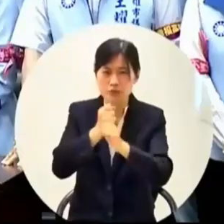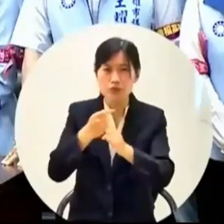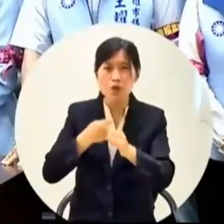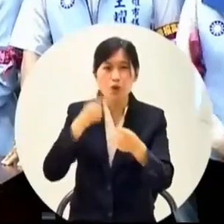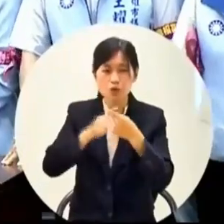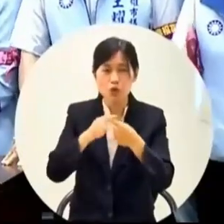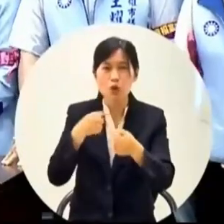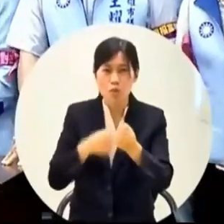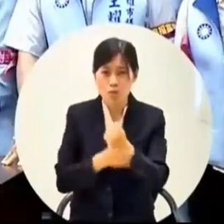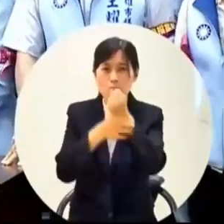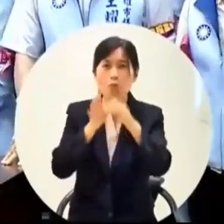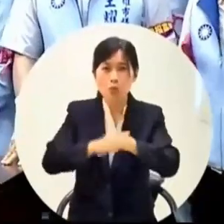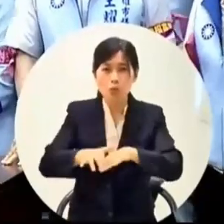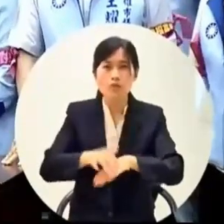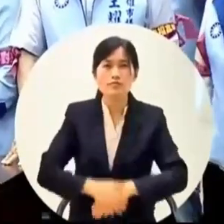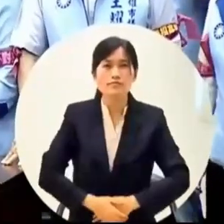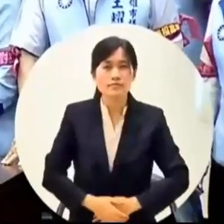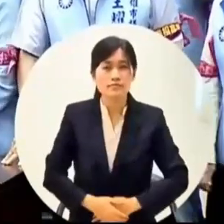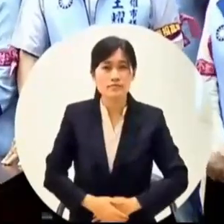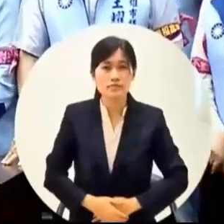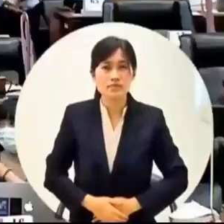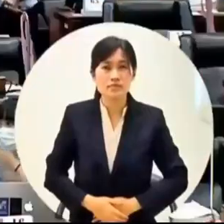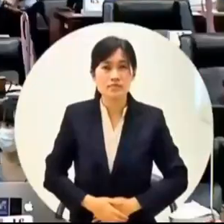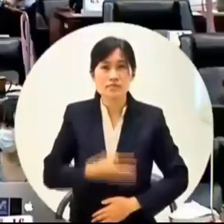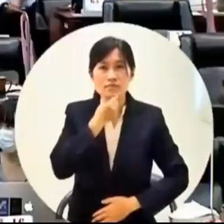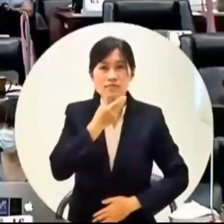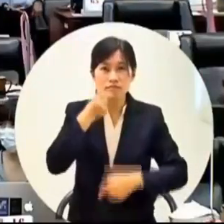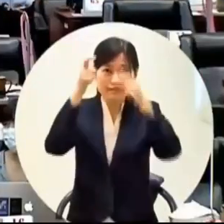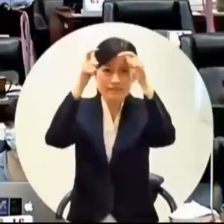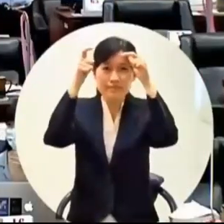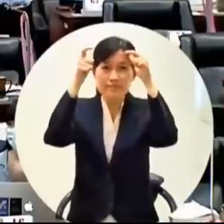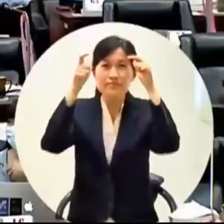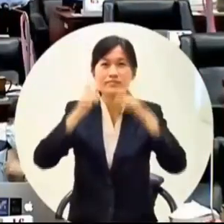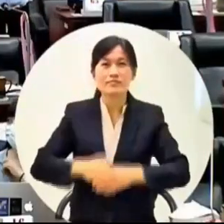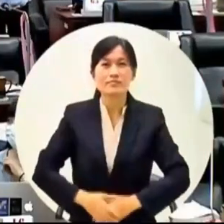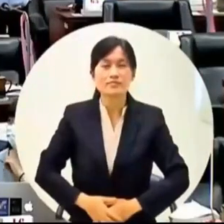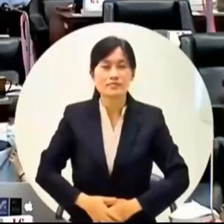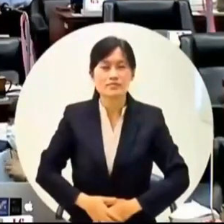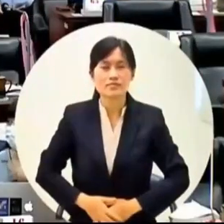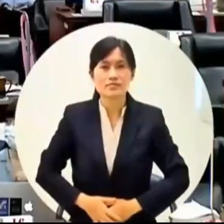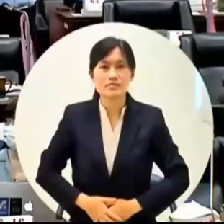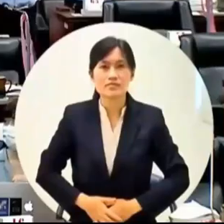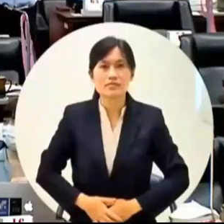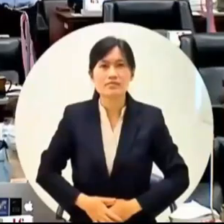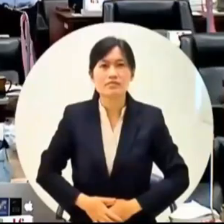以上。 好，幸福高雄， 幸福高雄。